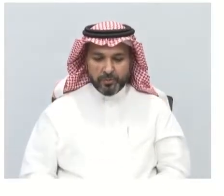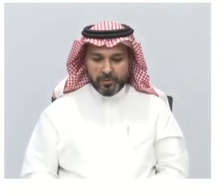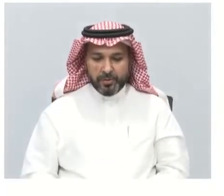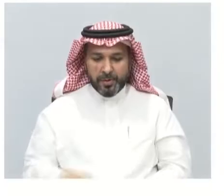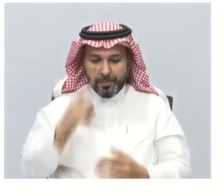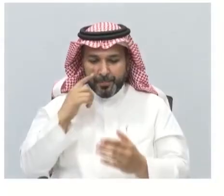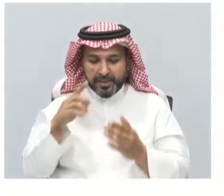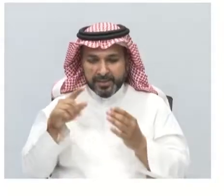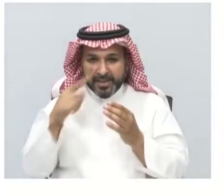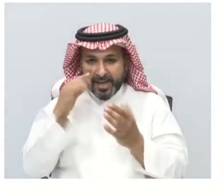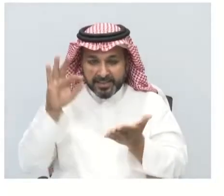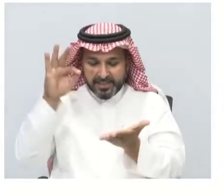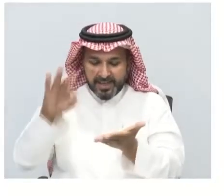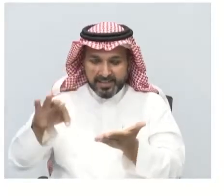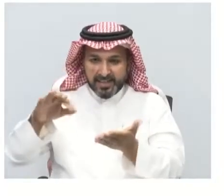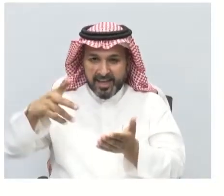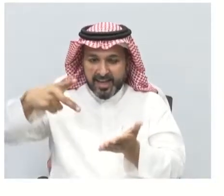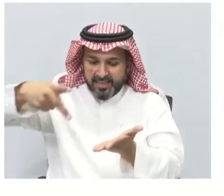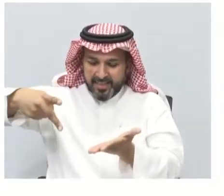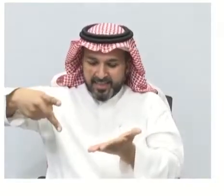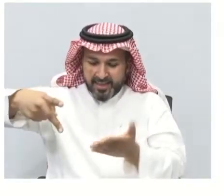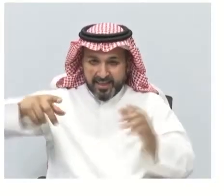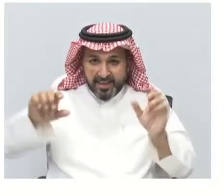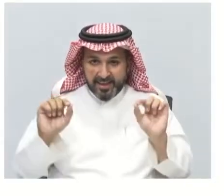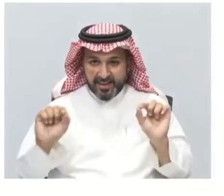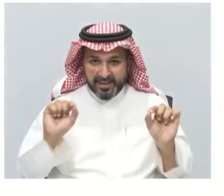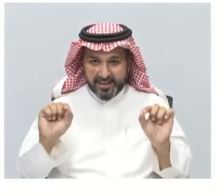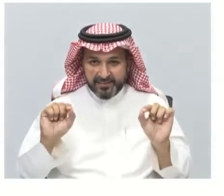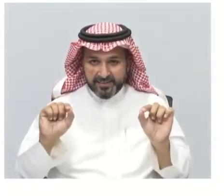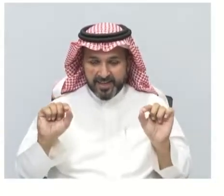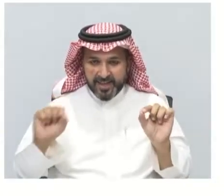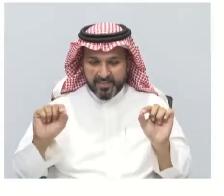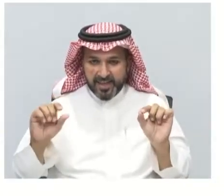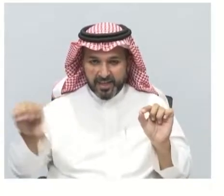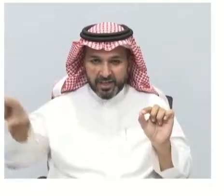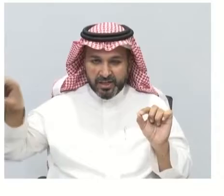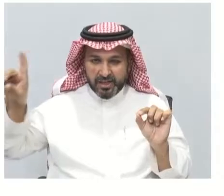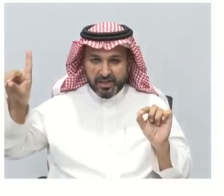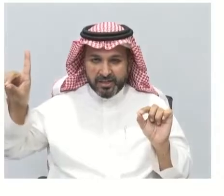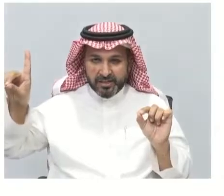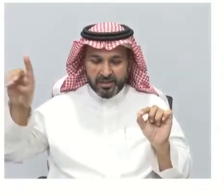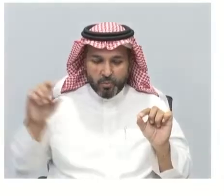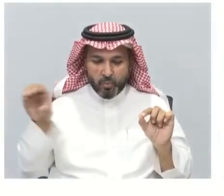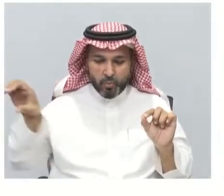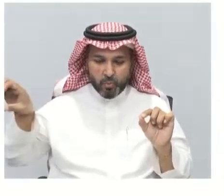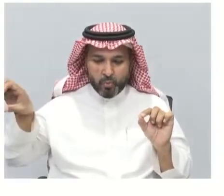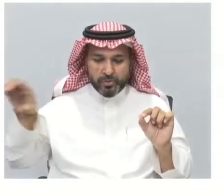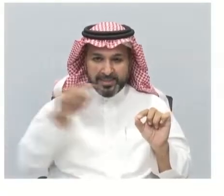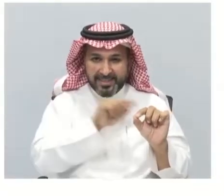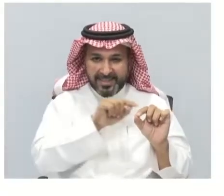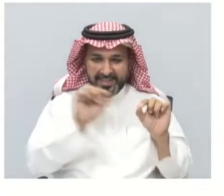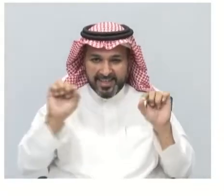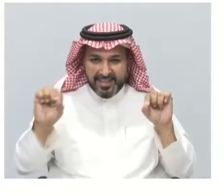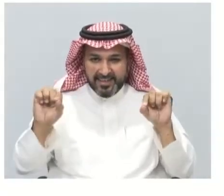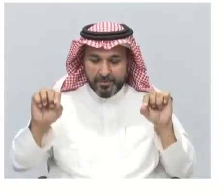ومره عند النقطه سي وننشئ ايضا رسمه اخرى او ننشئ يعني تقاطع يكون اكبر من نصف